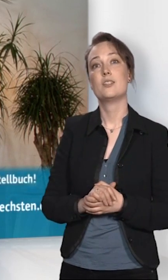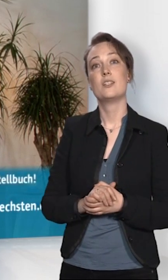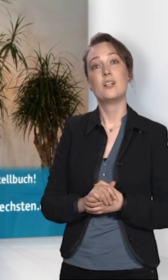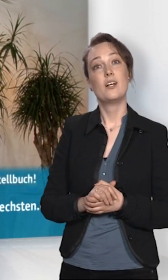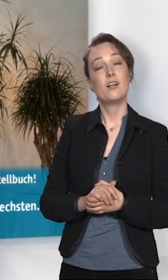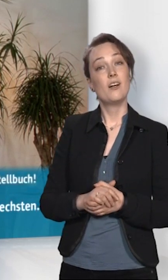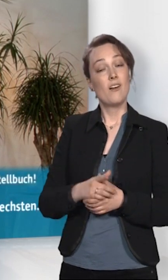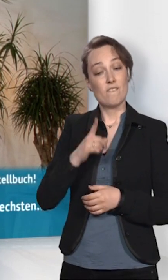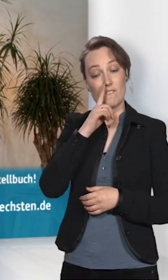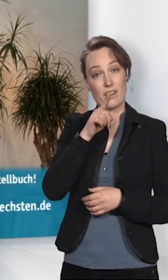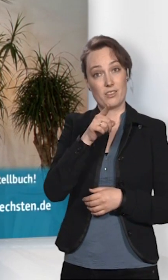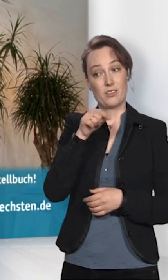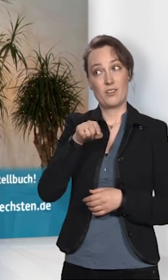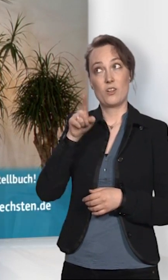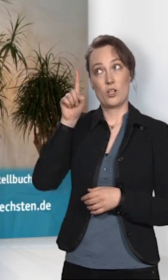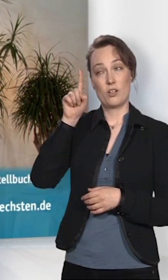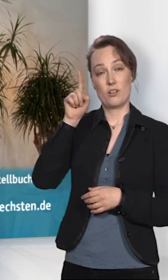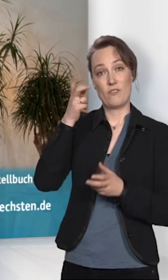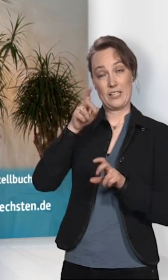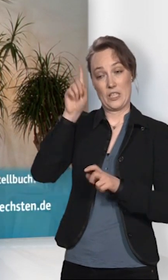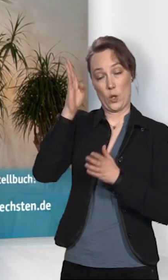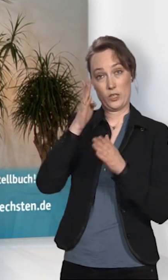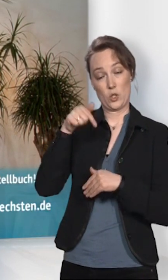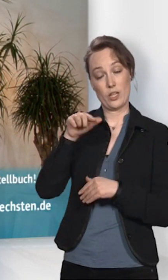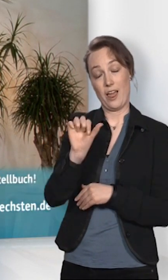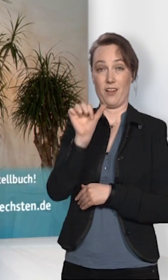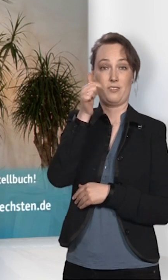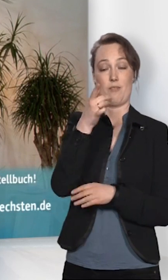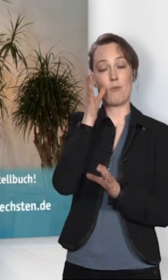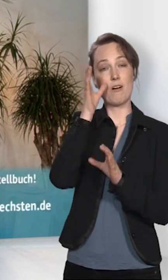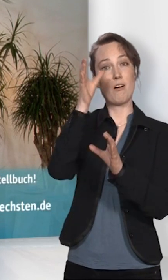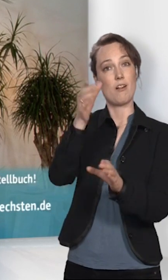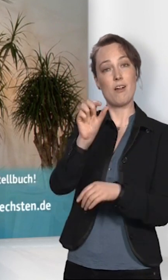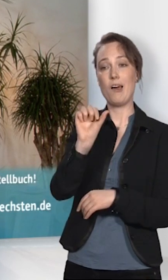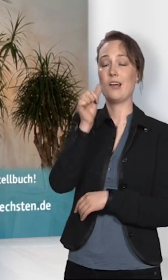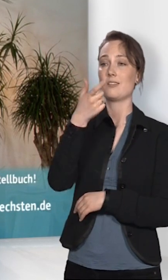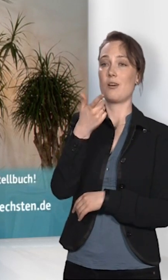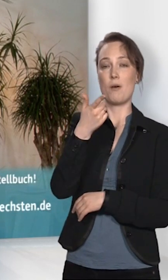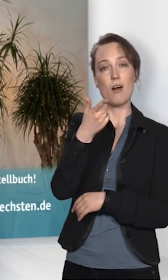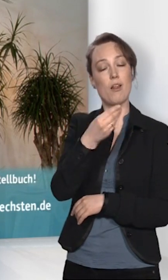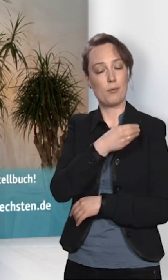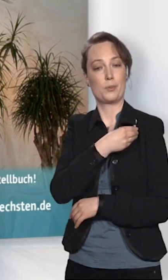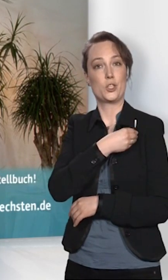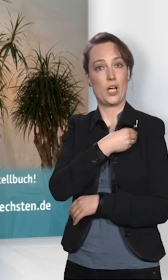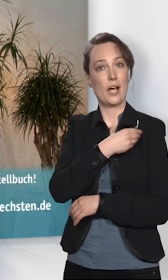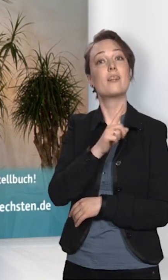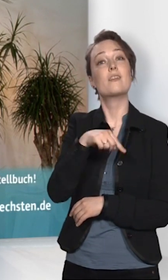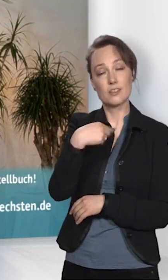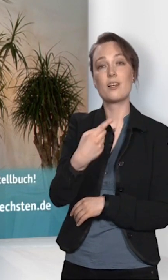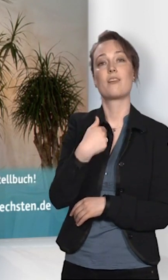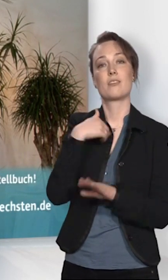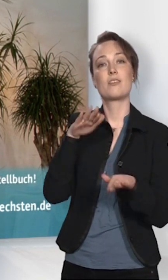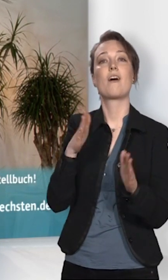Wenn Sie diesen Fernsehgottesdienst heute zum ersten Mal gesehen haben und sich heute zum ersten Mal bei uns melden, haben wir ein